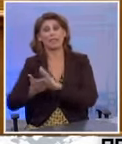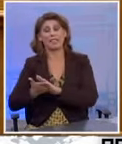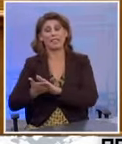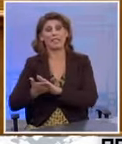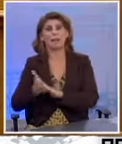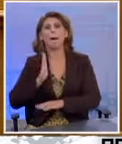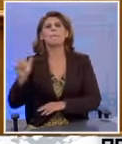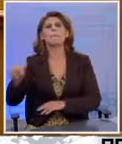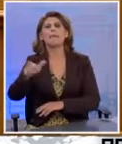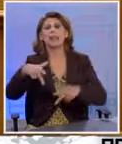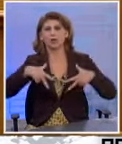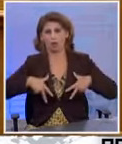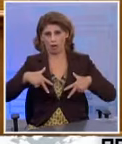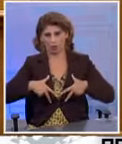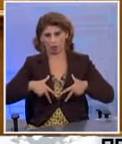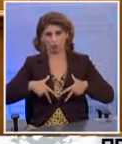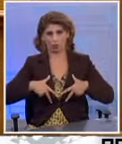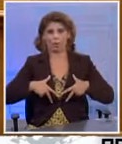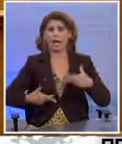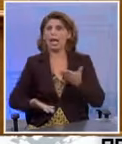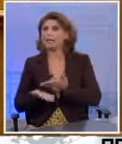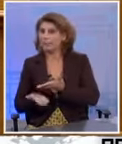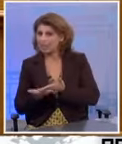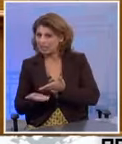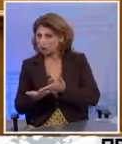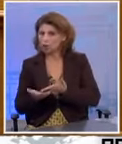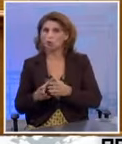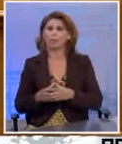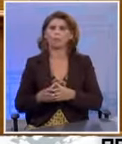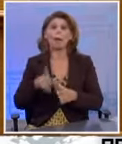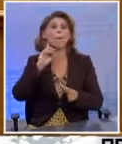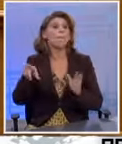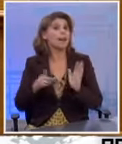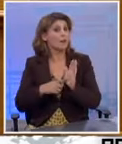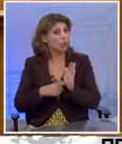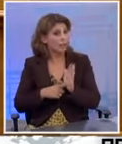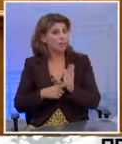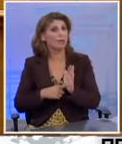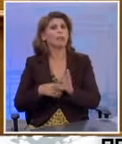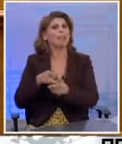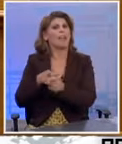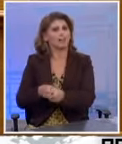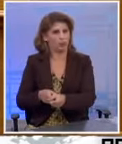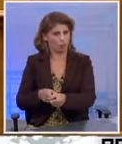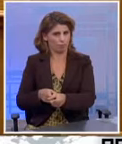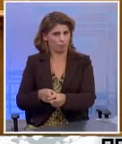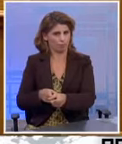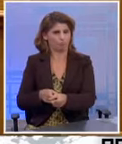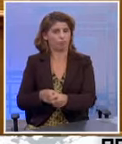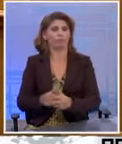πελατειακού κράτους, των εξυπηρετήσεων, της παρανομίας και των εκβιαστών και των